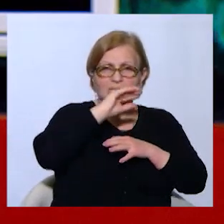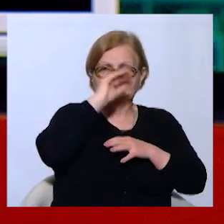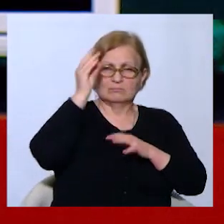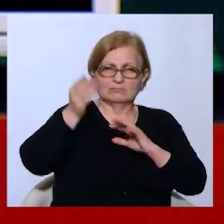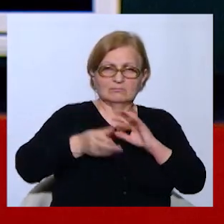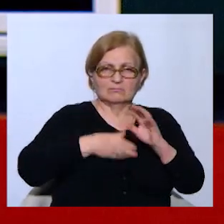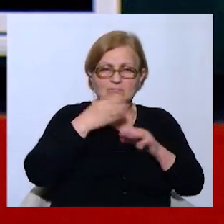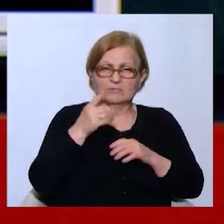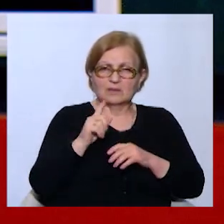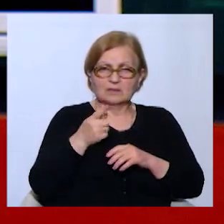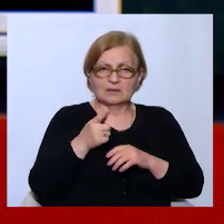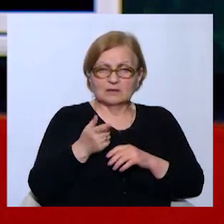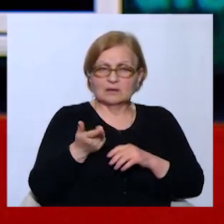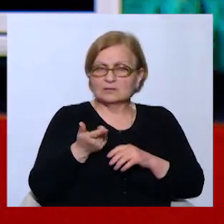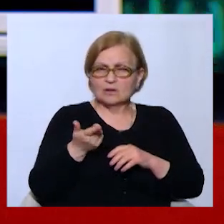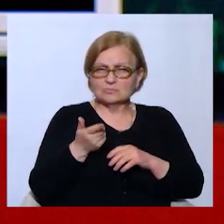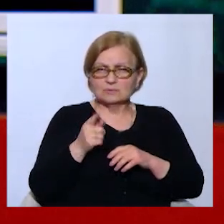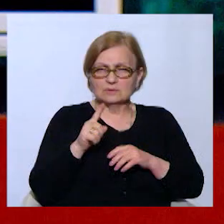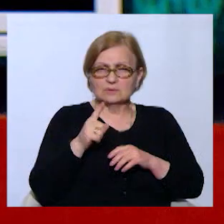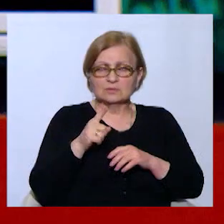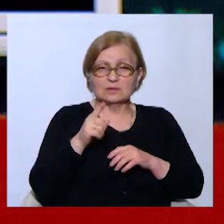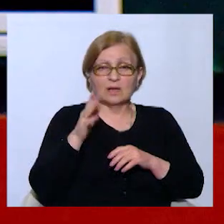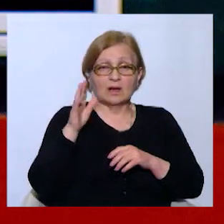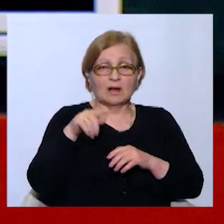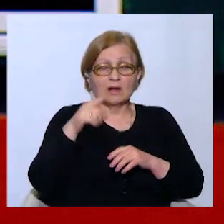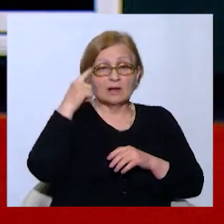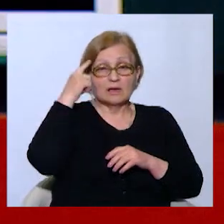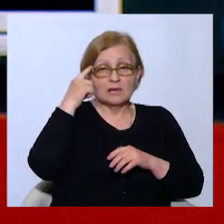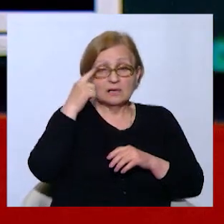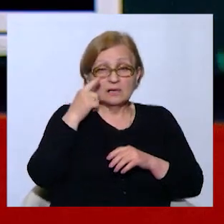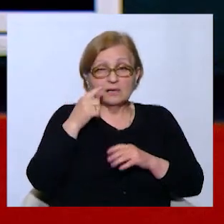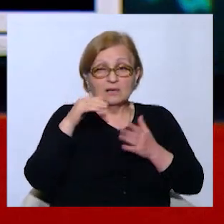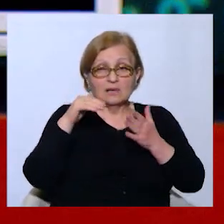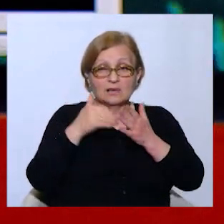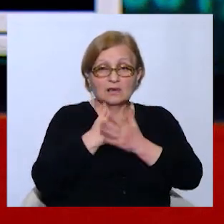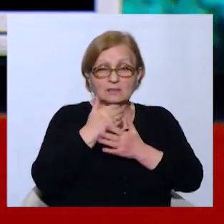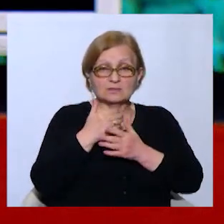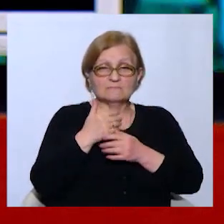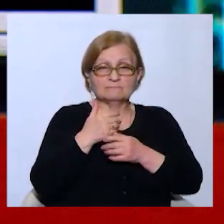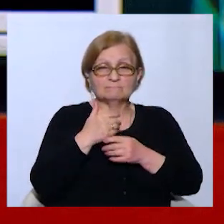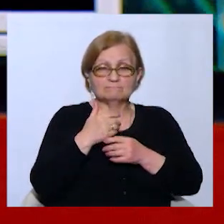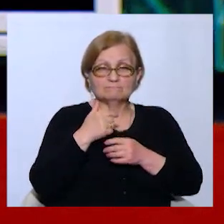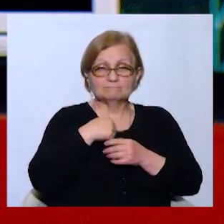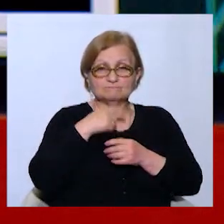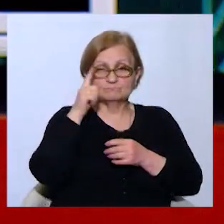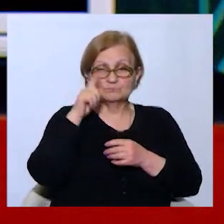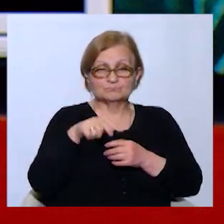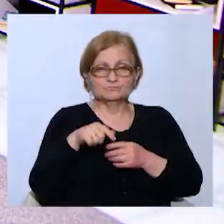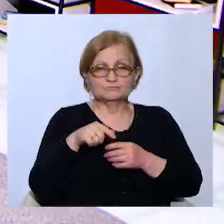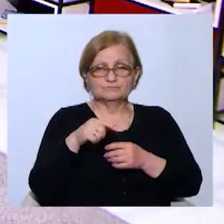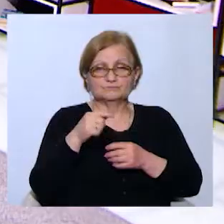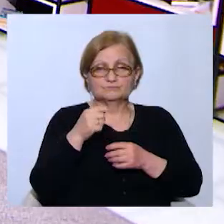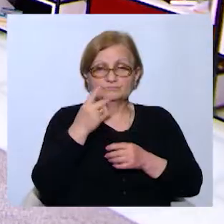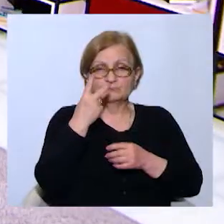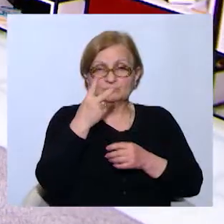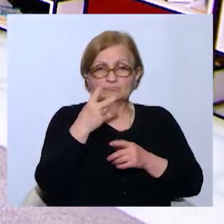რაჯას გაუკვირდა რომ რატო რამ გამოიწვია ეს და აი მაშინ უკვე დაფიქრდნენ რაღაცა ახალ ოპერაციაზე. ჩვენ ხო ვიცით რომ მაგალითად